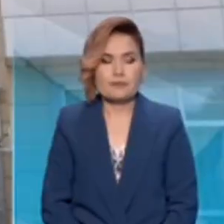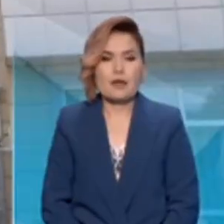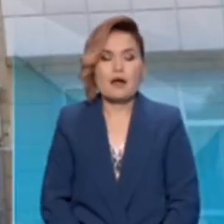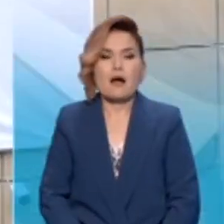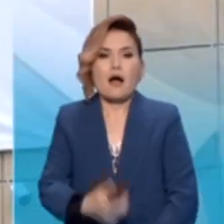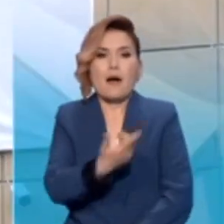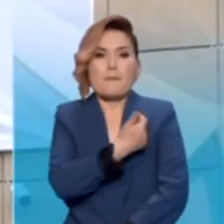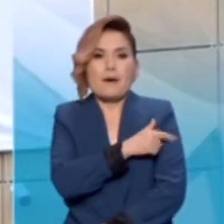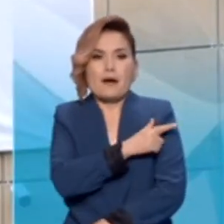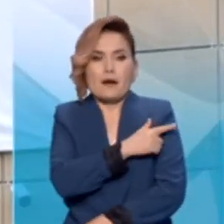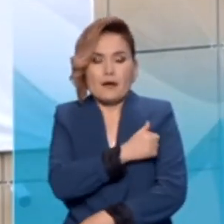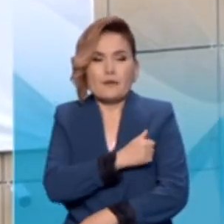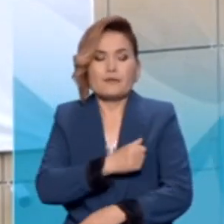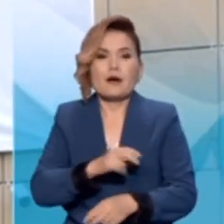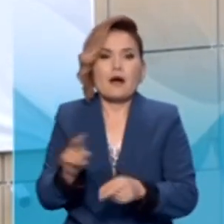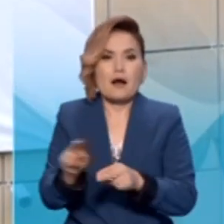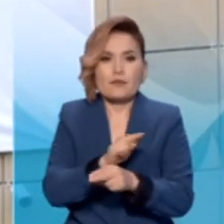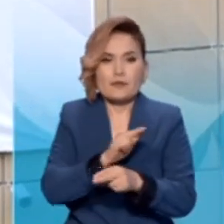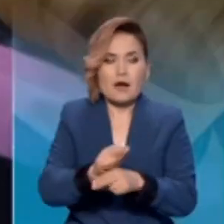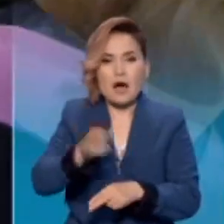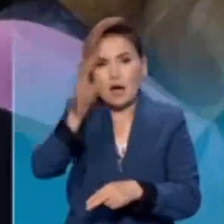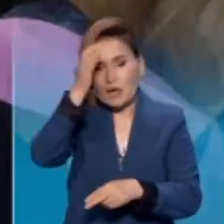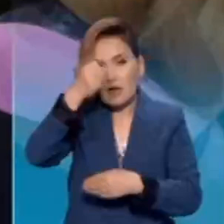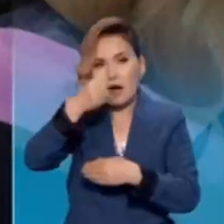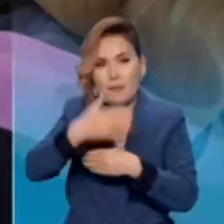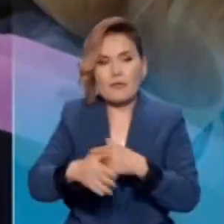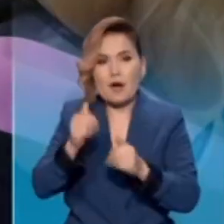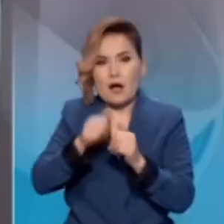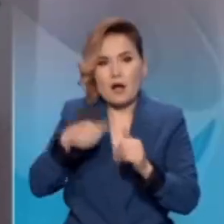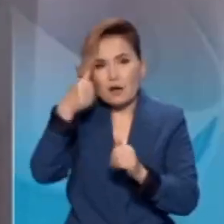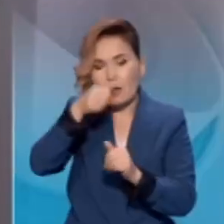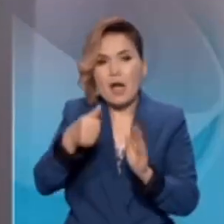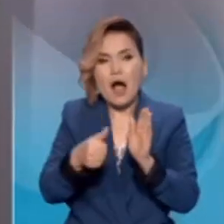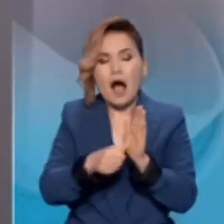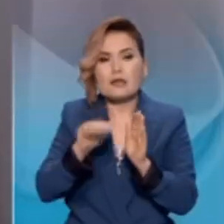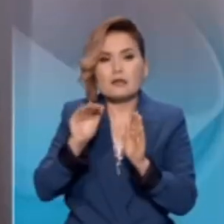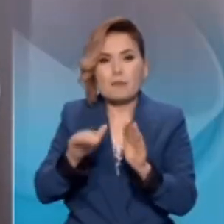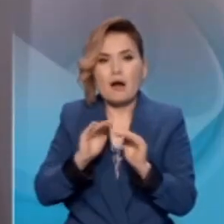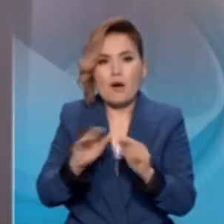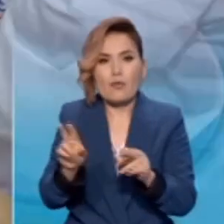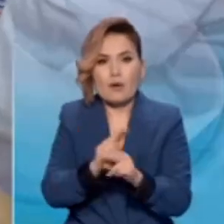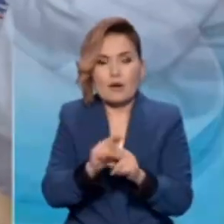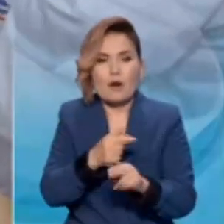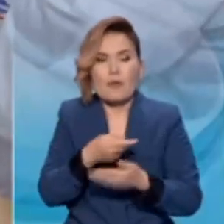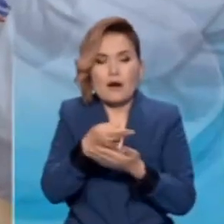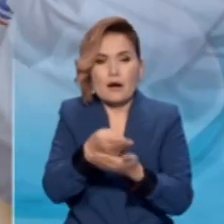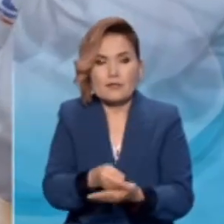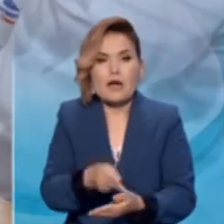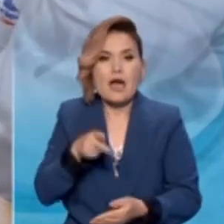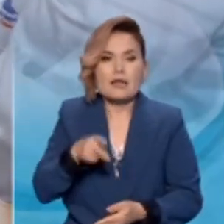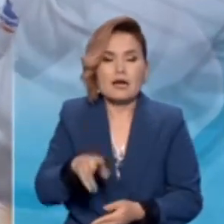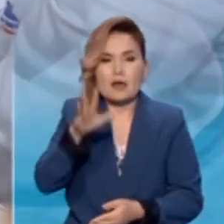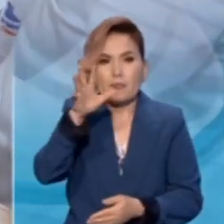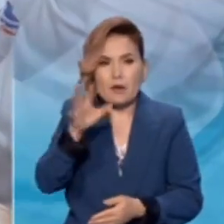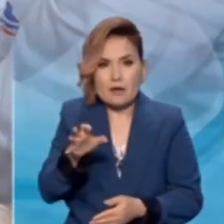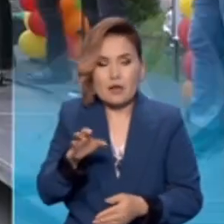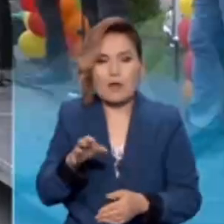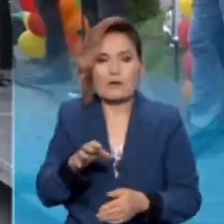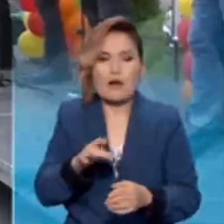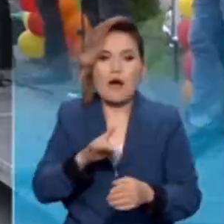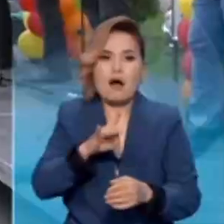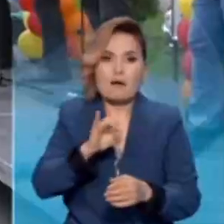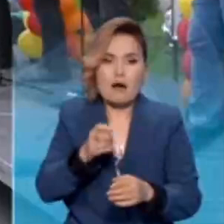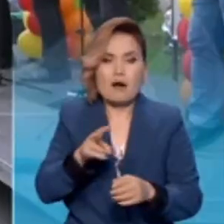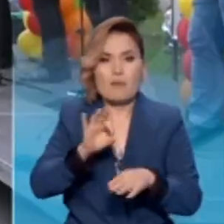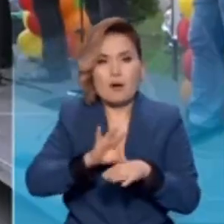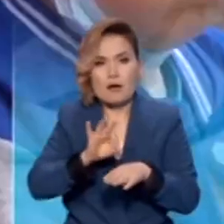Педиатрия және балалар хирургиясы ғылыми орталығында жылына бас аяғы 6000-ға жуық бала емалады. Оның 2500-ден астамы онко және гематологиялық